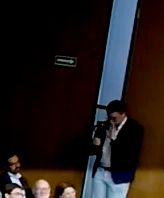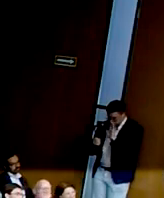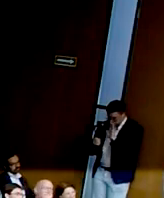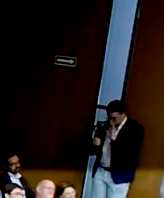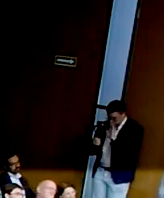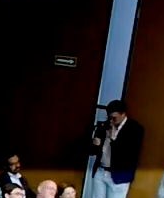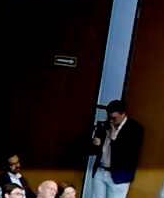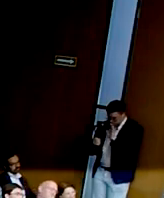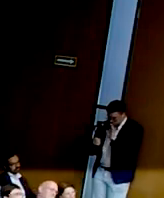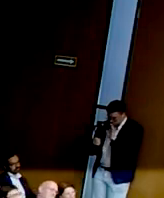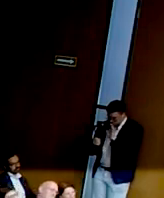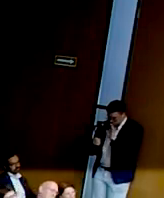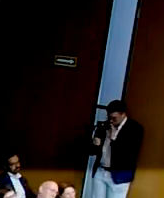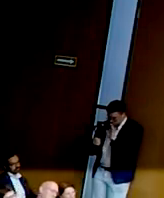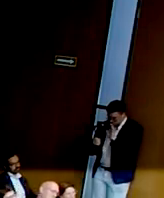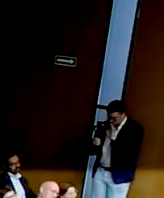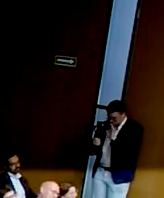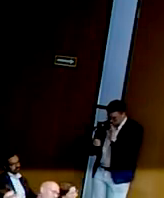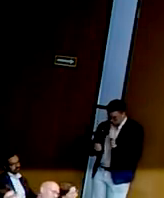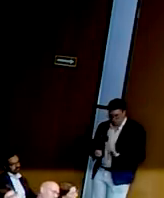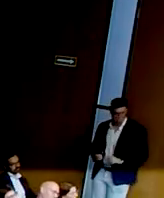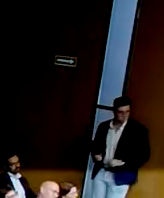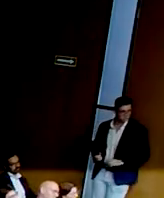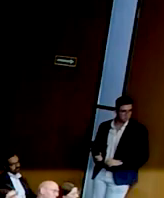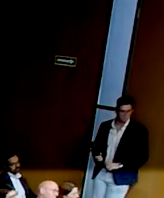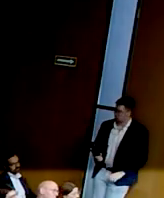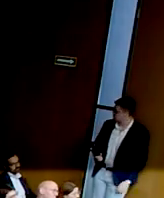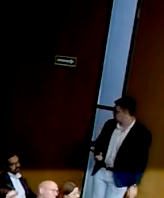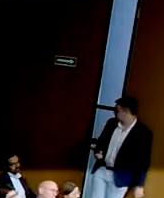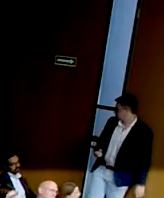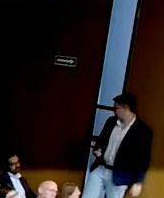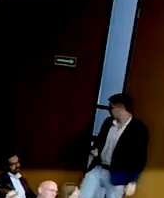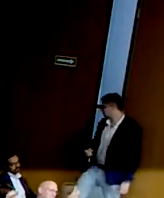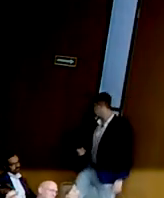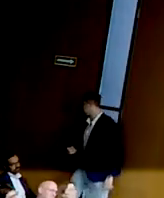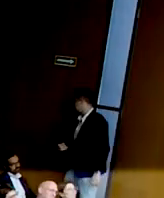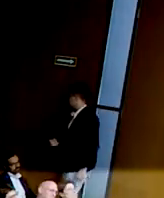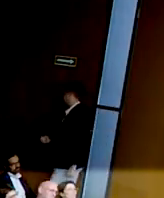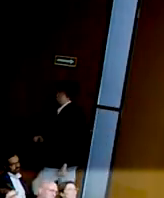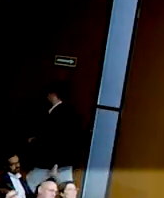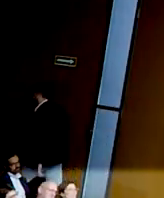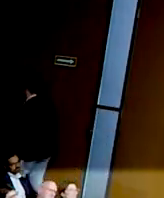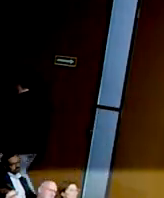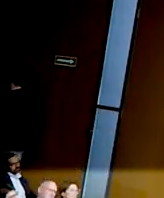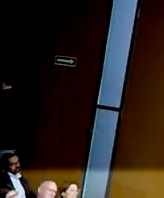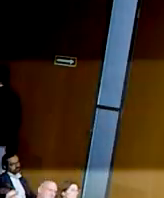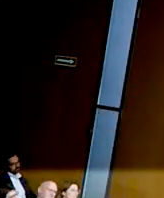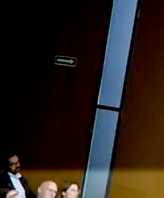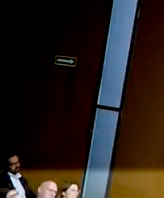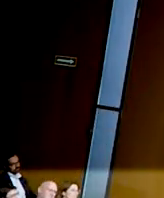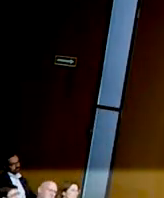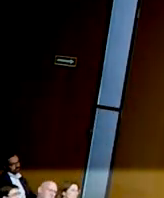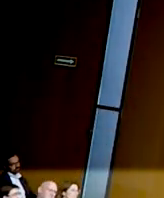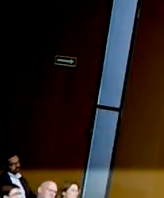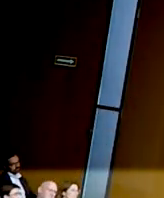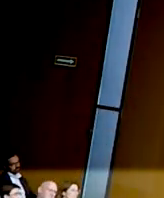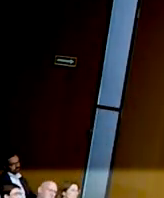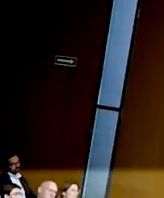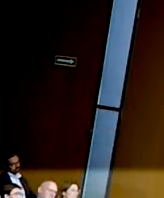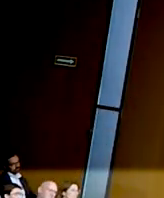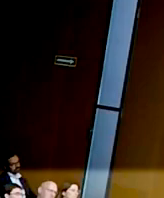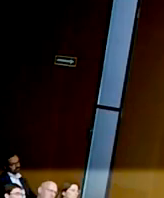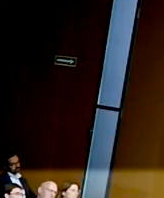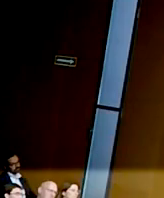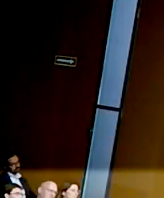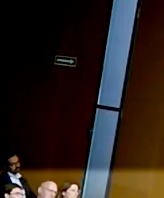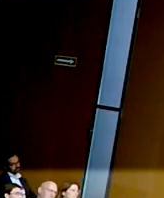Per a mi és un honor tornar-me a dirigir en un any i mig aproximadament, per tercera vegada, a tots vostès. La primera ho vaig fer en la meva presa de possessió